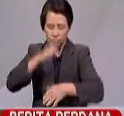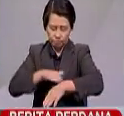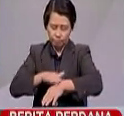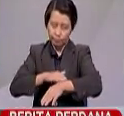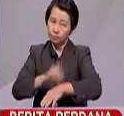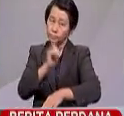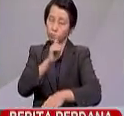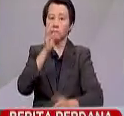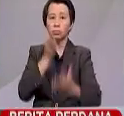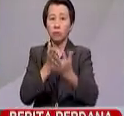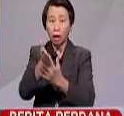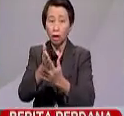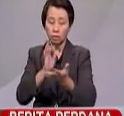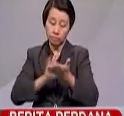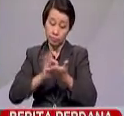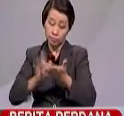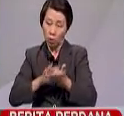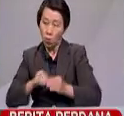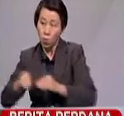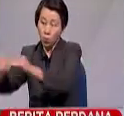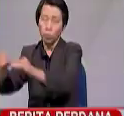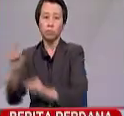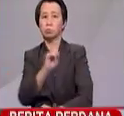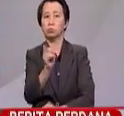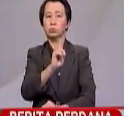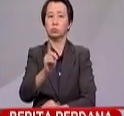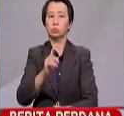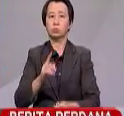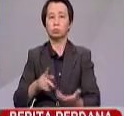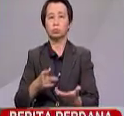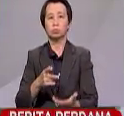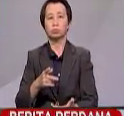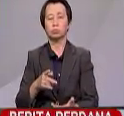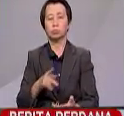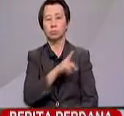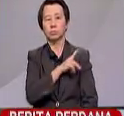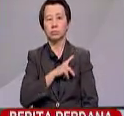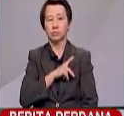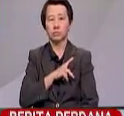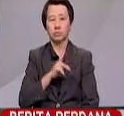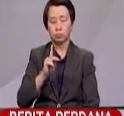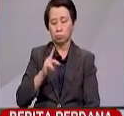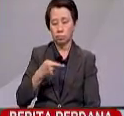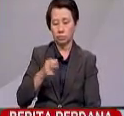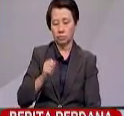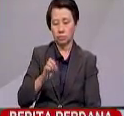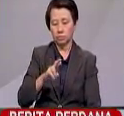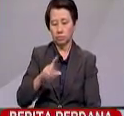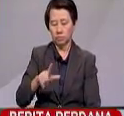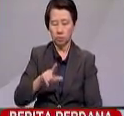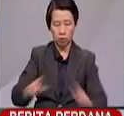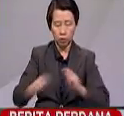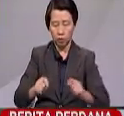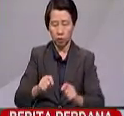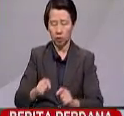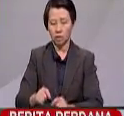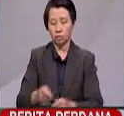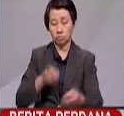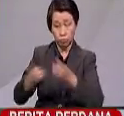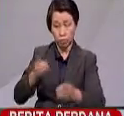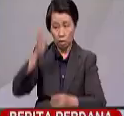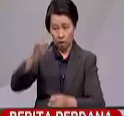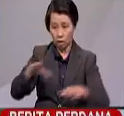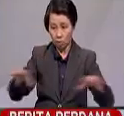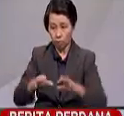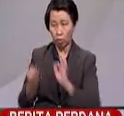perkauman melalui media sosial. Tegas Ketua Pengarah Perkhidmatan Awam, Datuk Muhammad Khairul Adib Abdul Rahman, tindakan tata tertib akan